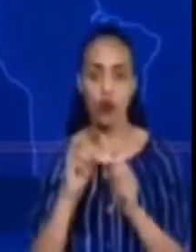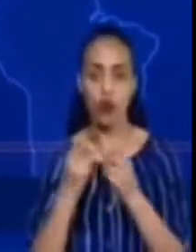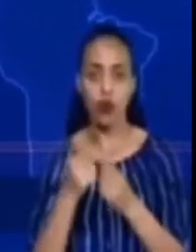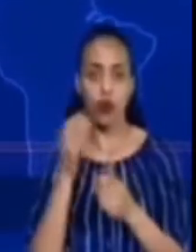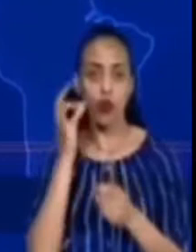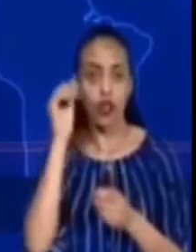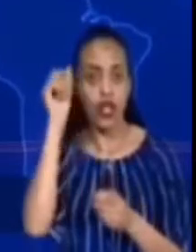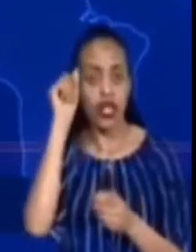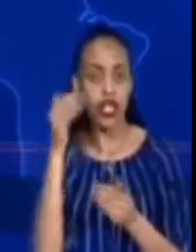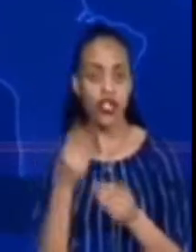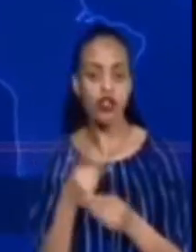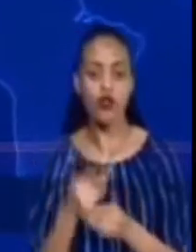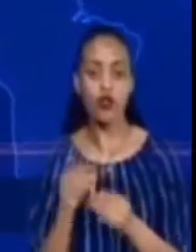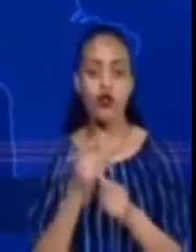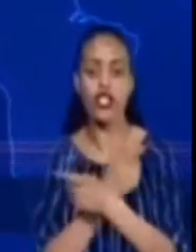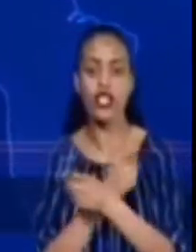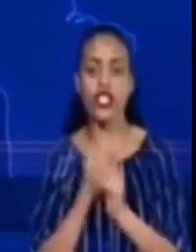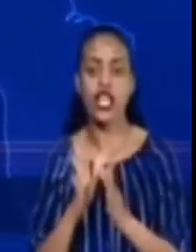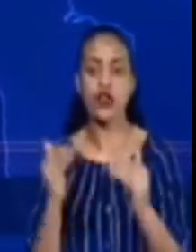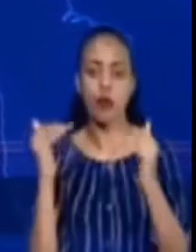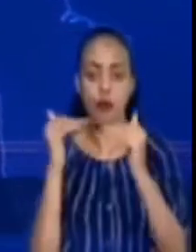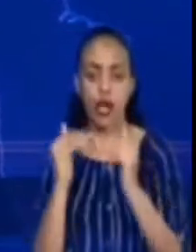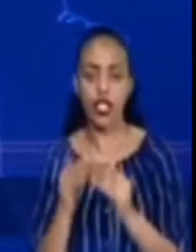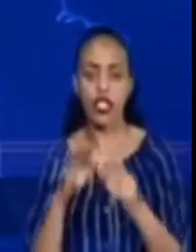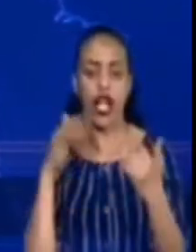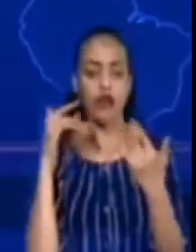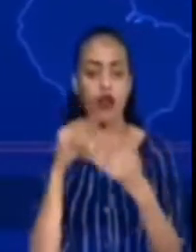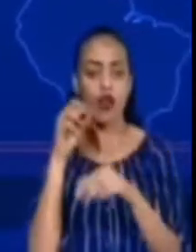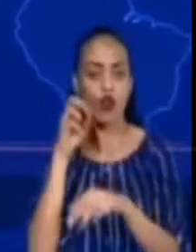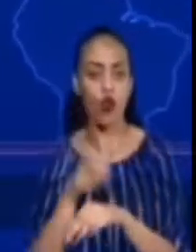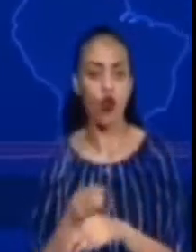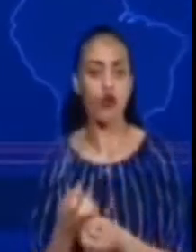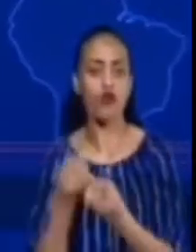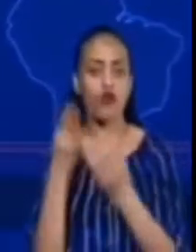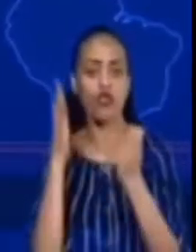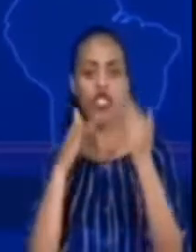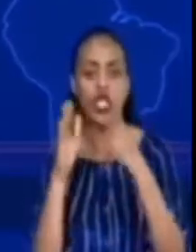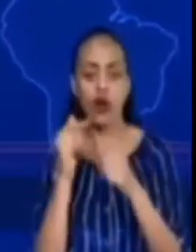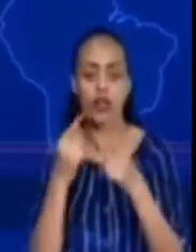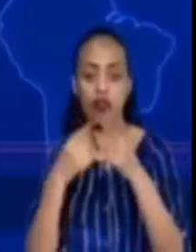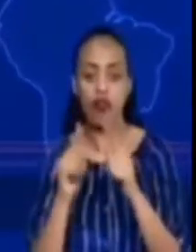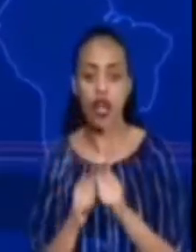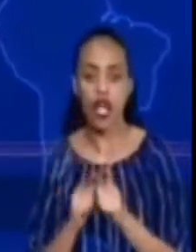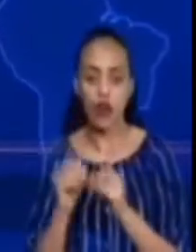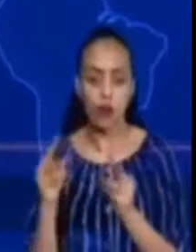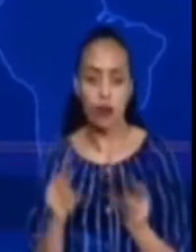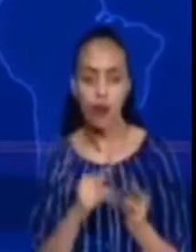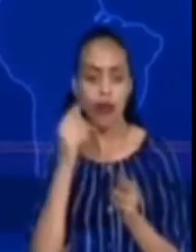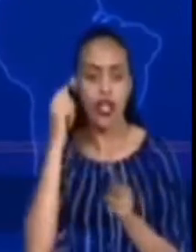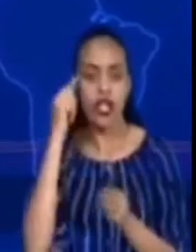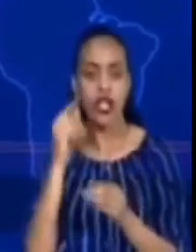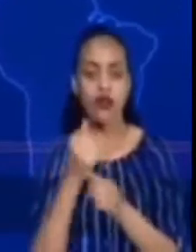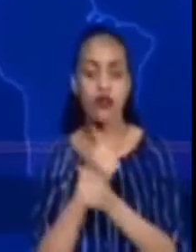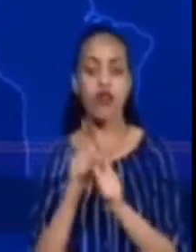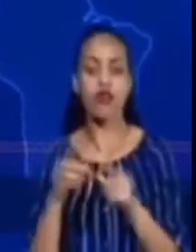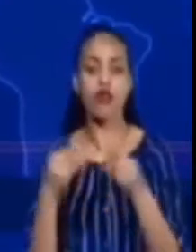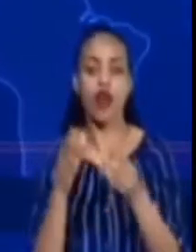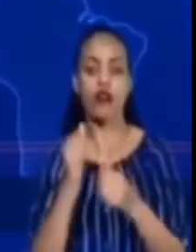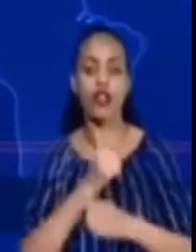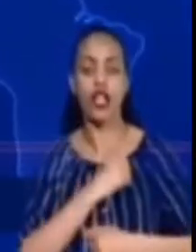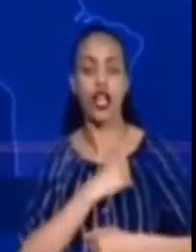ጀበል አንድ ቀን ስለ ሞት ስለ ጭፍጨፋ ስለ መግደል ስለ መጋደል ሙስሊሞች እንደዚህ